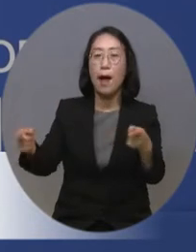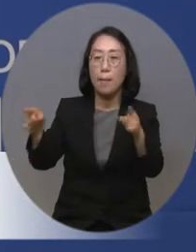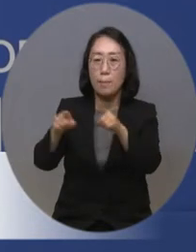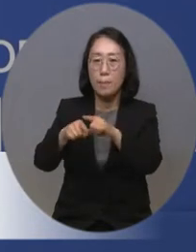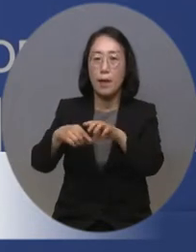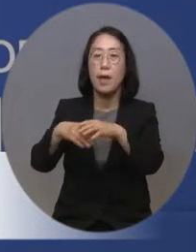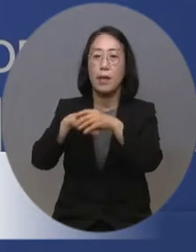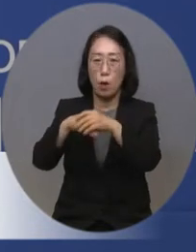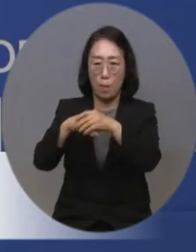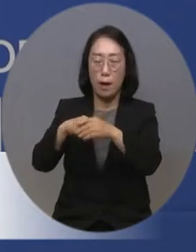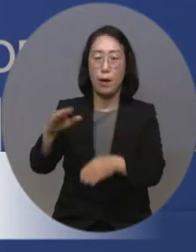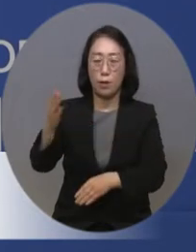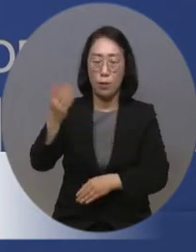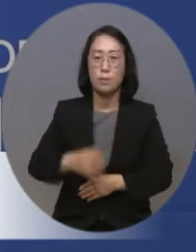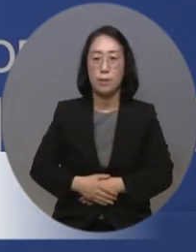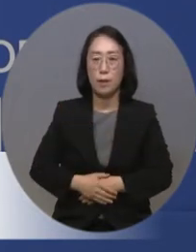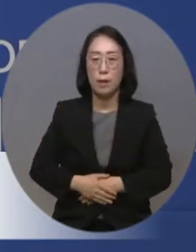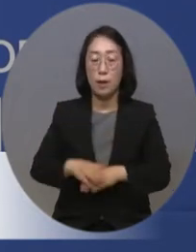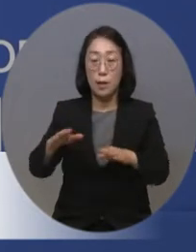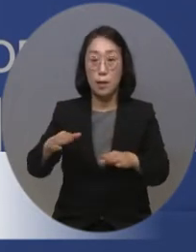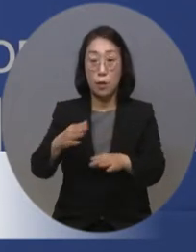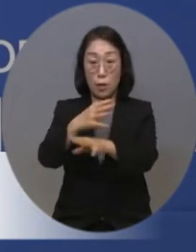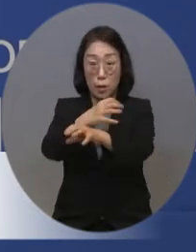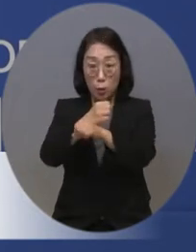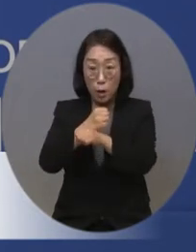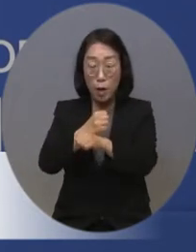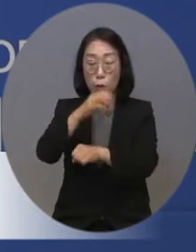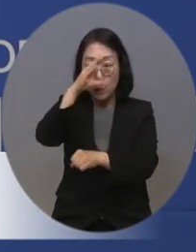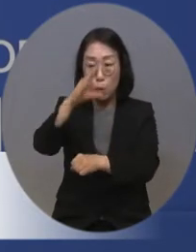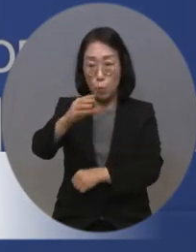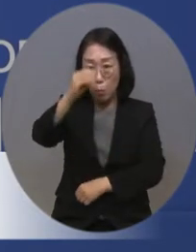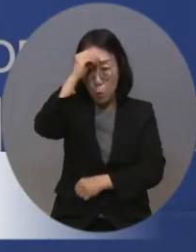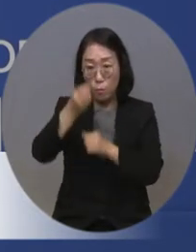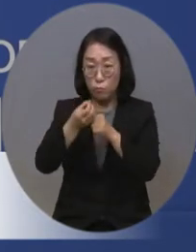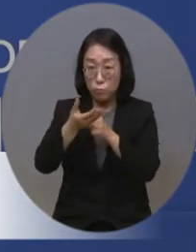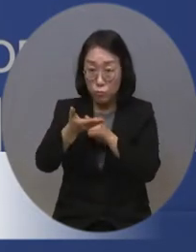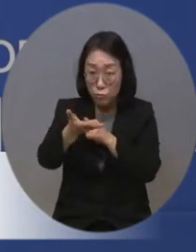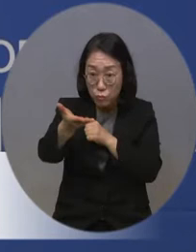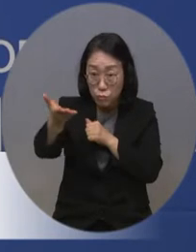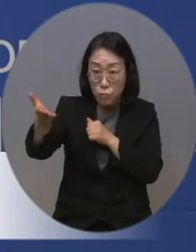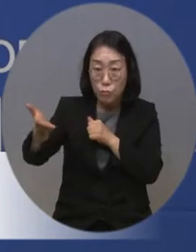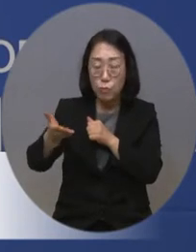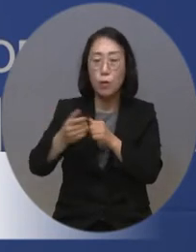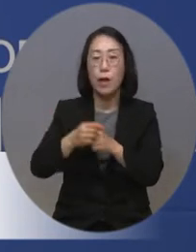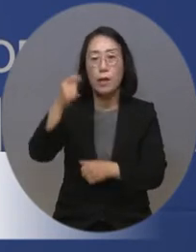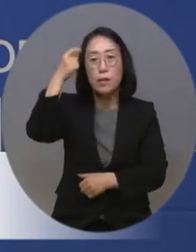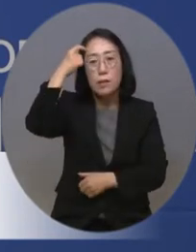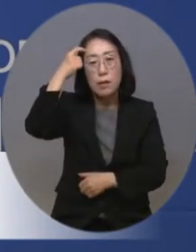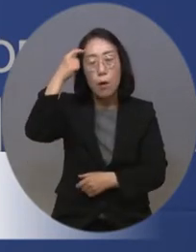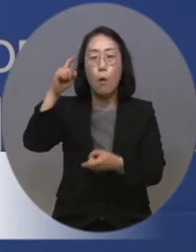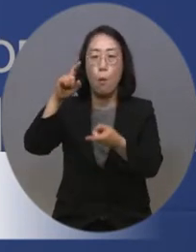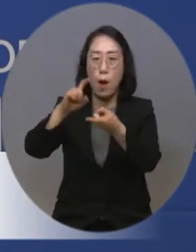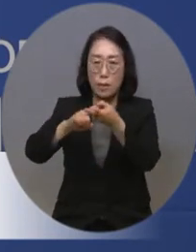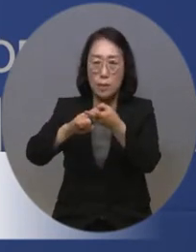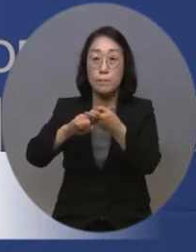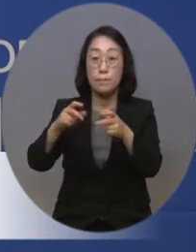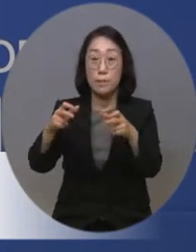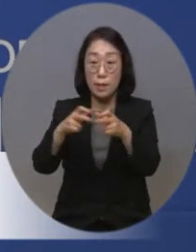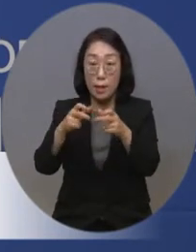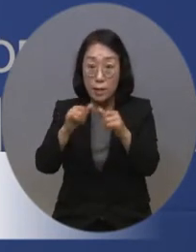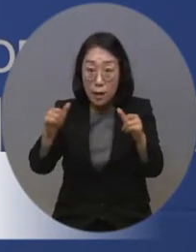되었습니다. 이번 협약이 좋은 선례가 되어 지적장애인들에게 관심과 온정이